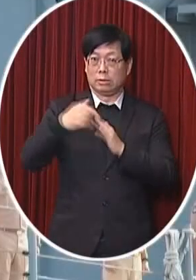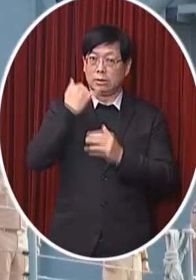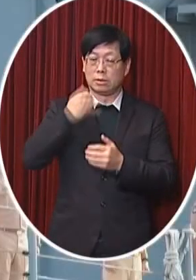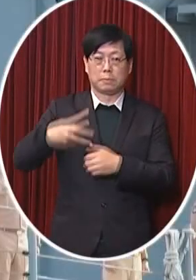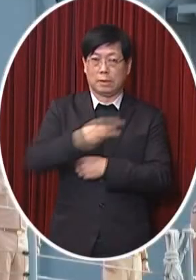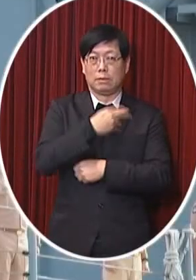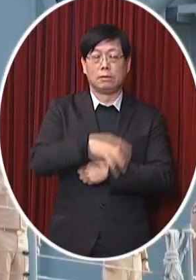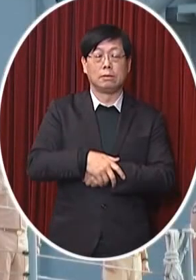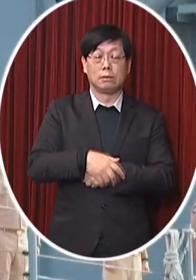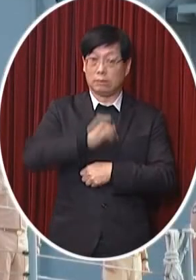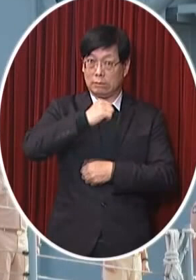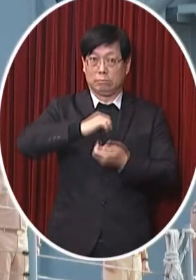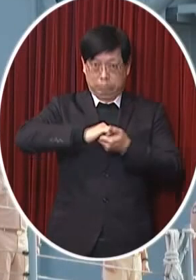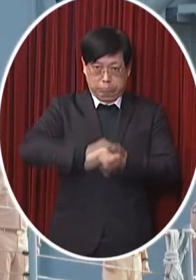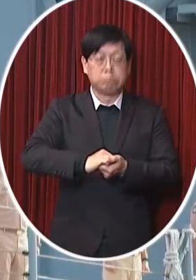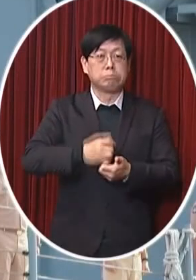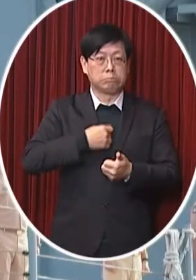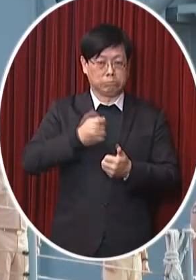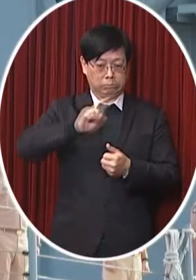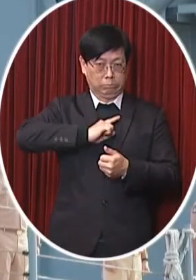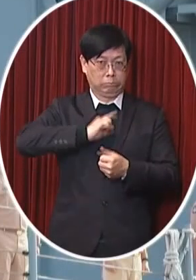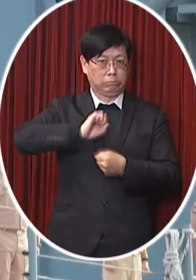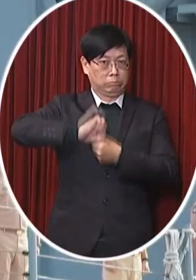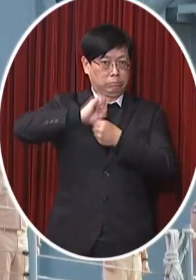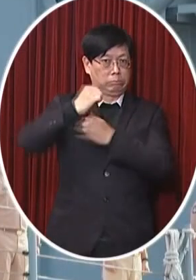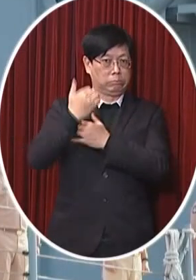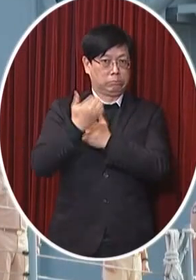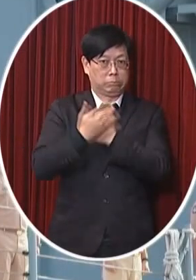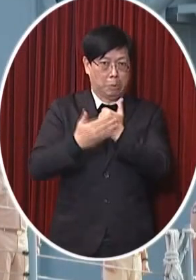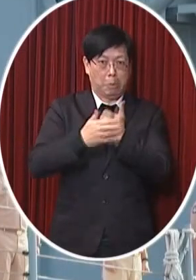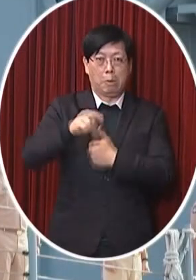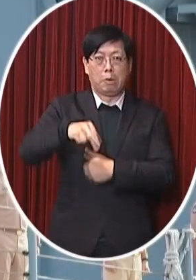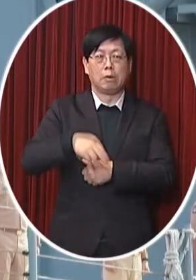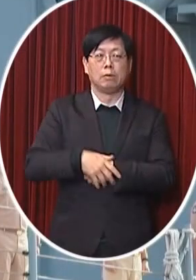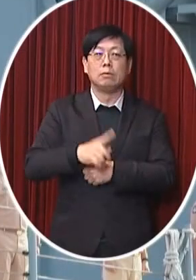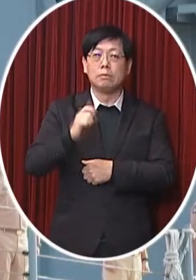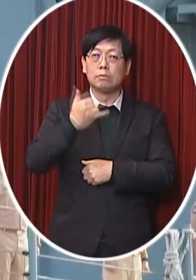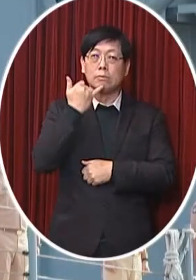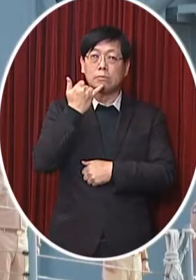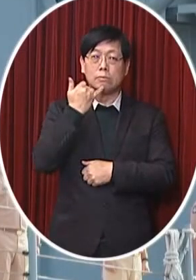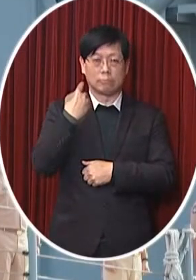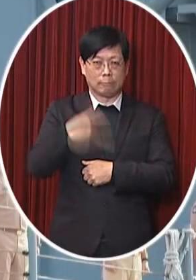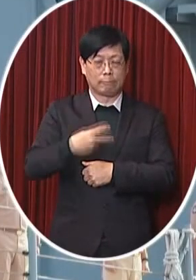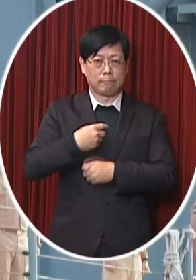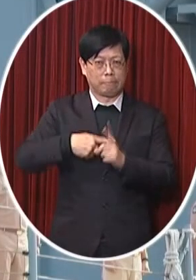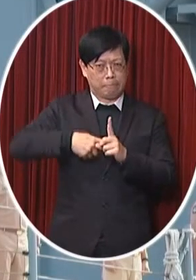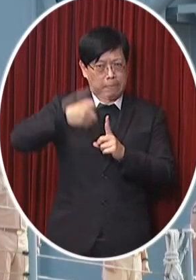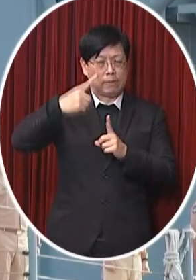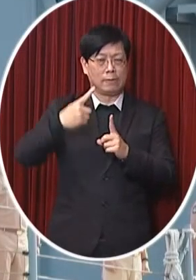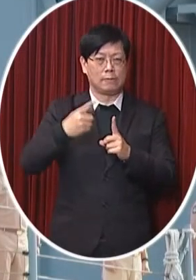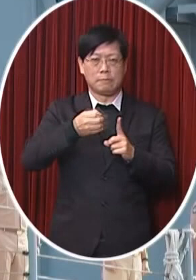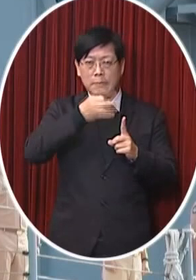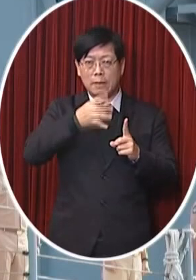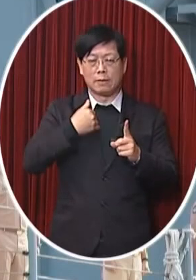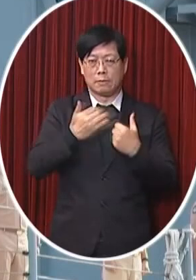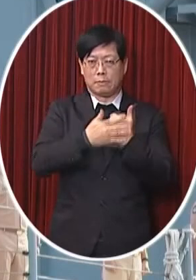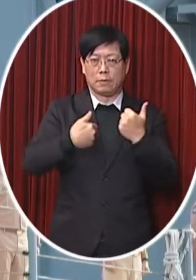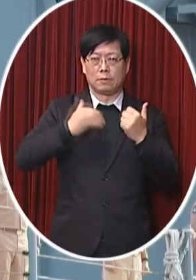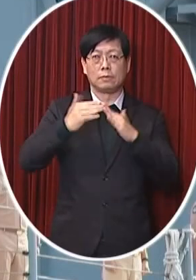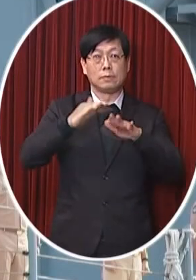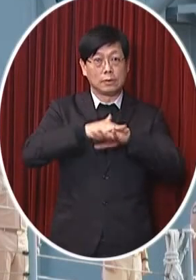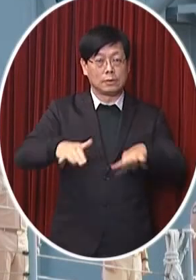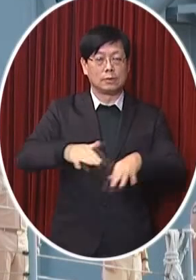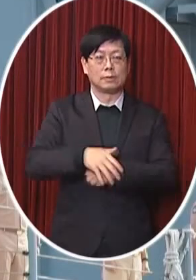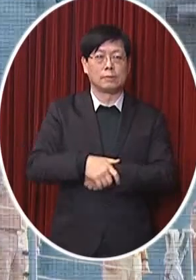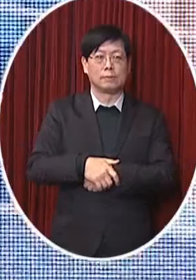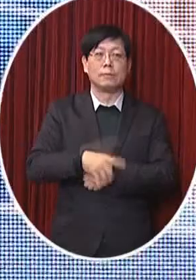战。台湾必须强化自我防备能力，才能够更有力的确保国家安全